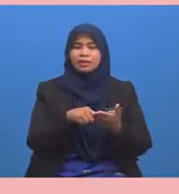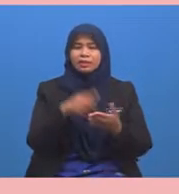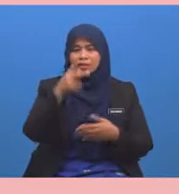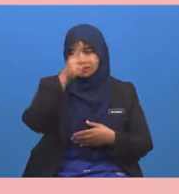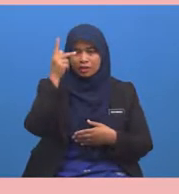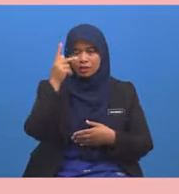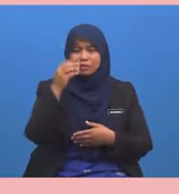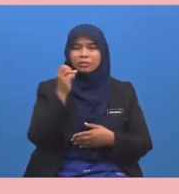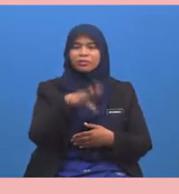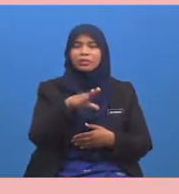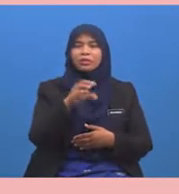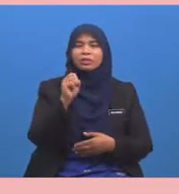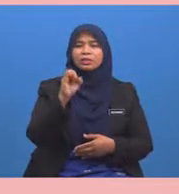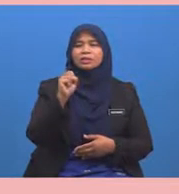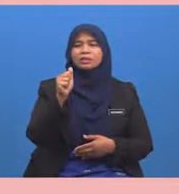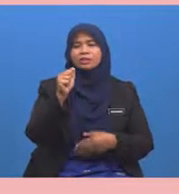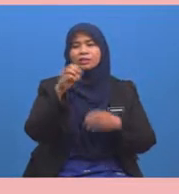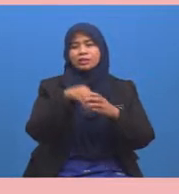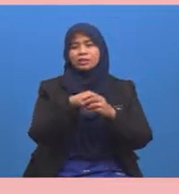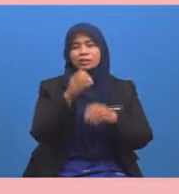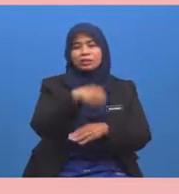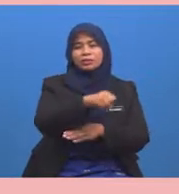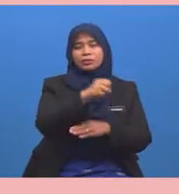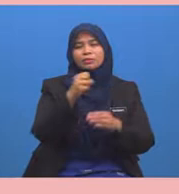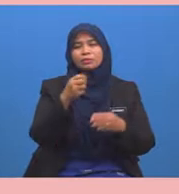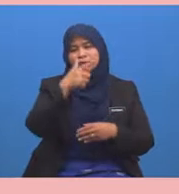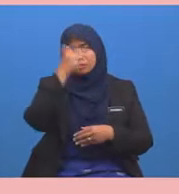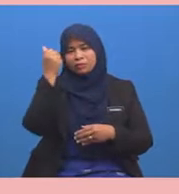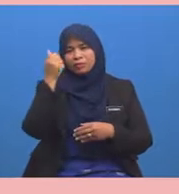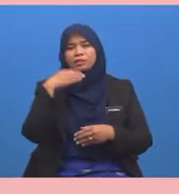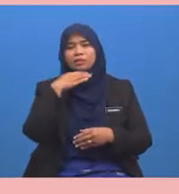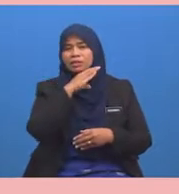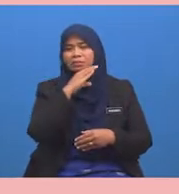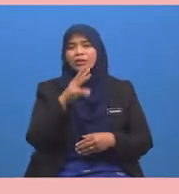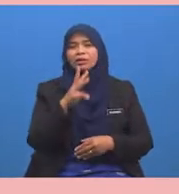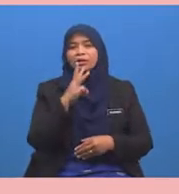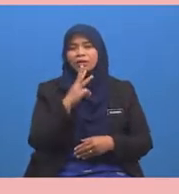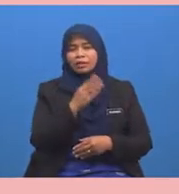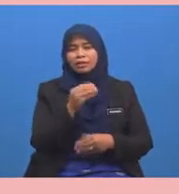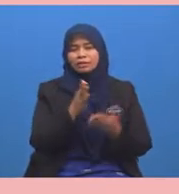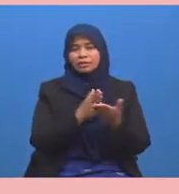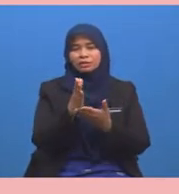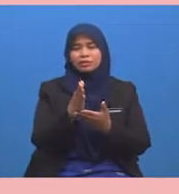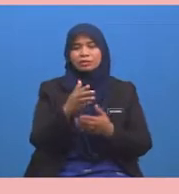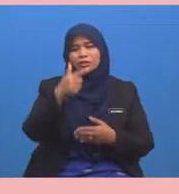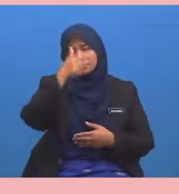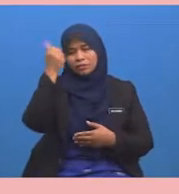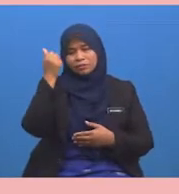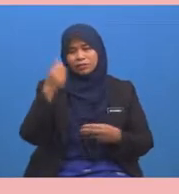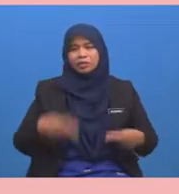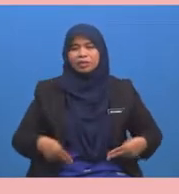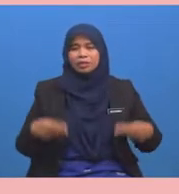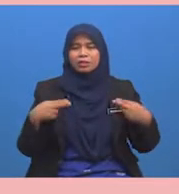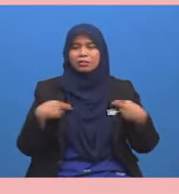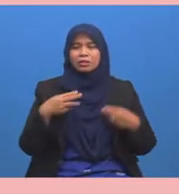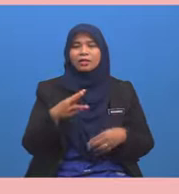kerana pembuangan sisa toksik ke dalam sungai mengakibatkan pencemaran air dan seterusnya akan menyebabkan